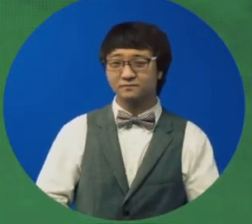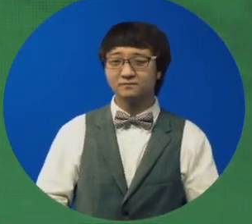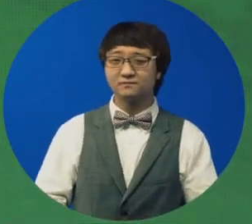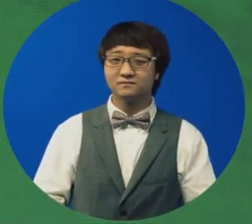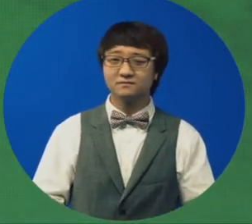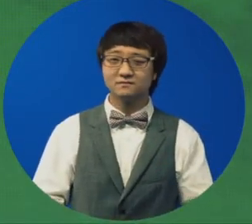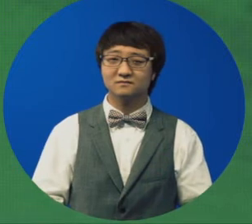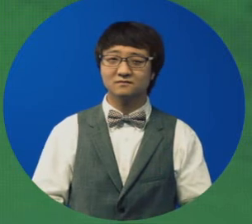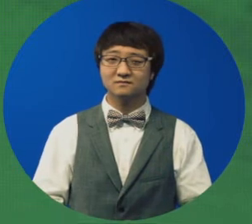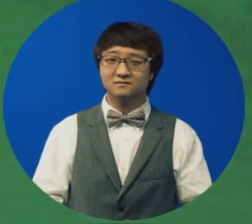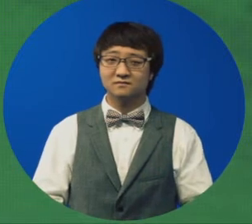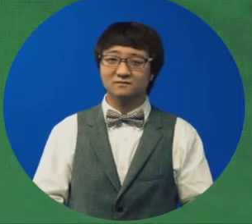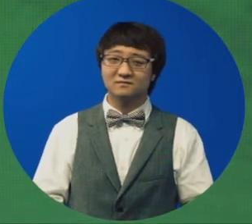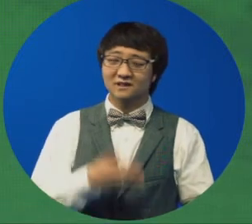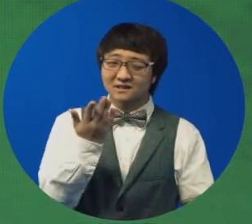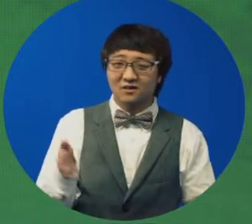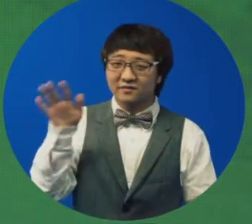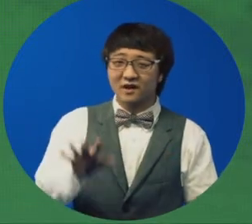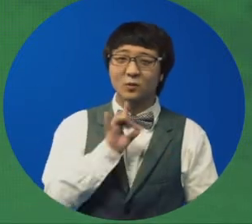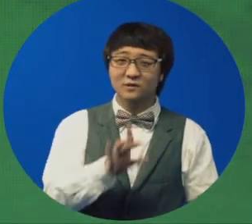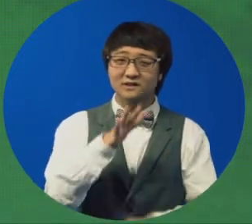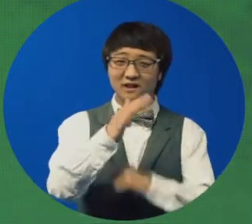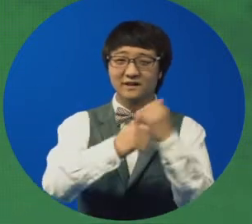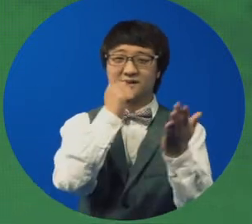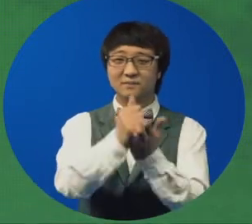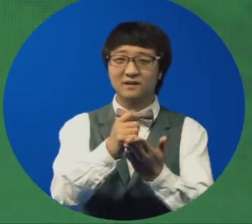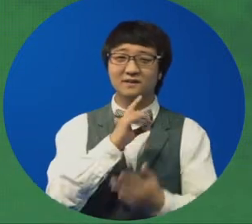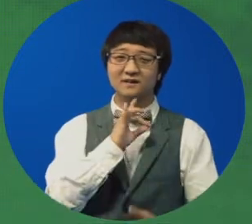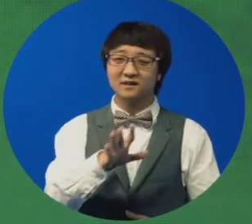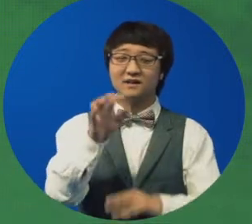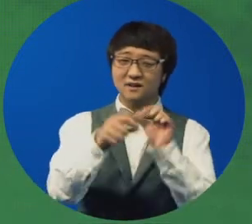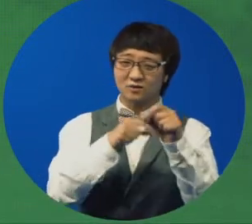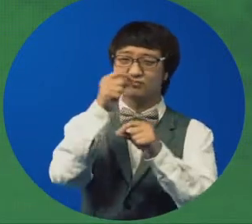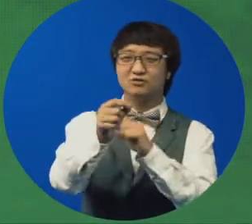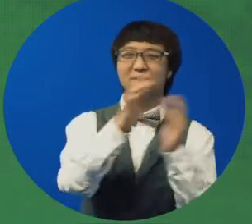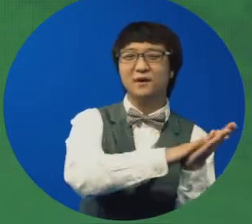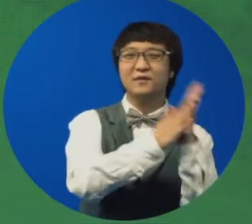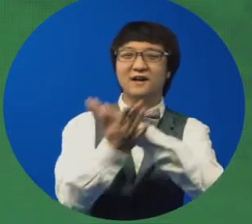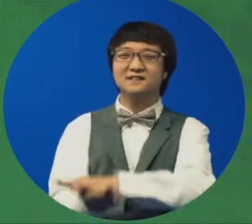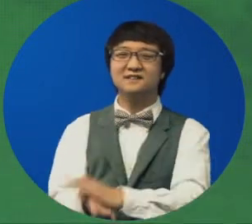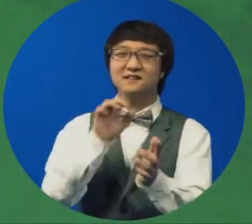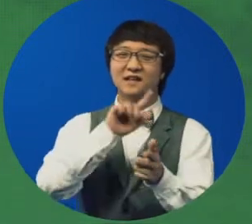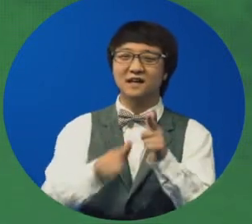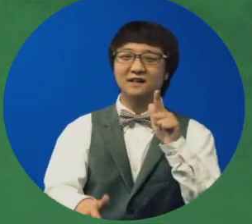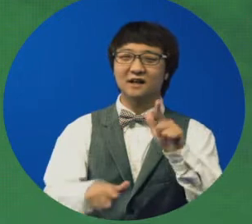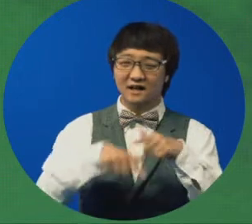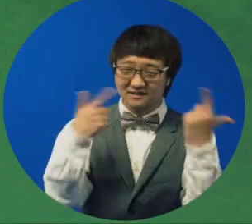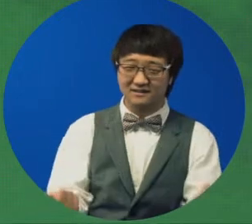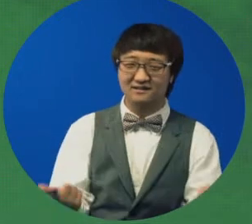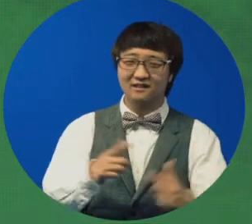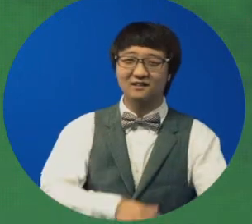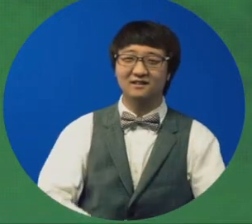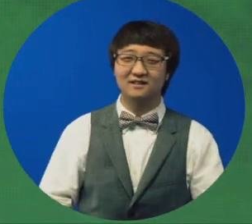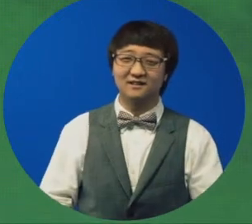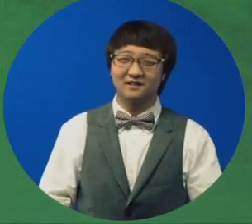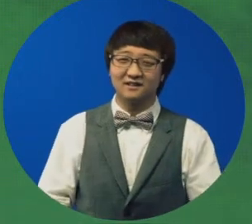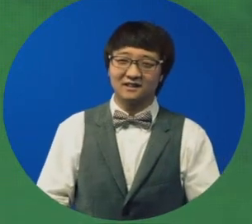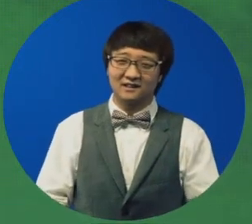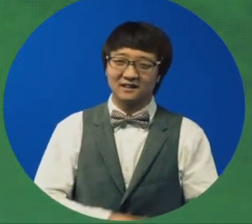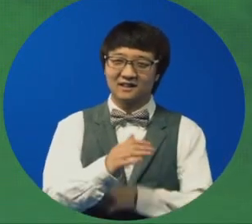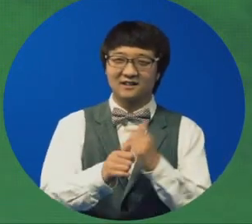수 있다. 그러나 오직 하나님만이 영구히 변하지 않으신다. 그분의 말씀도 변하지 않는다.